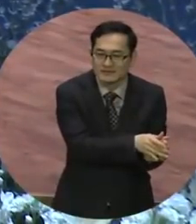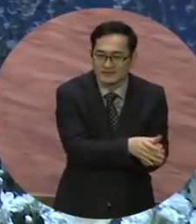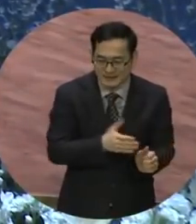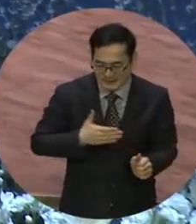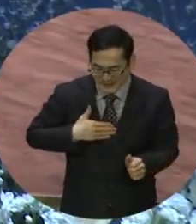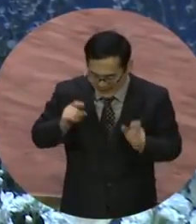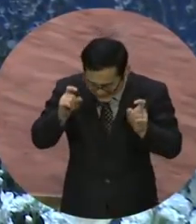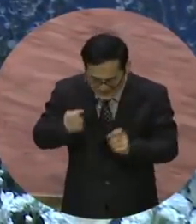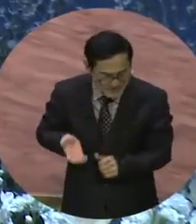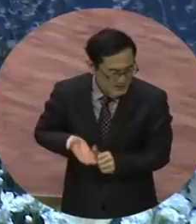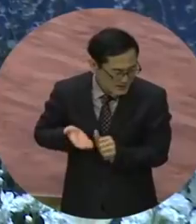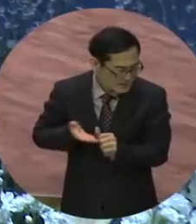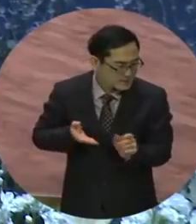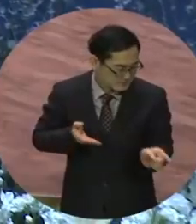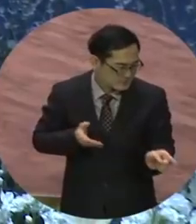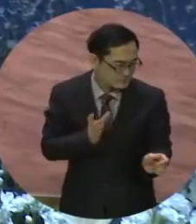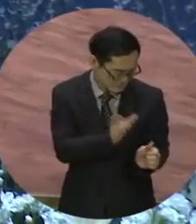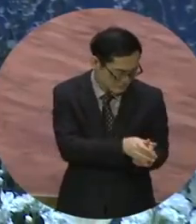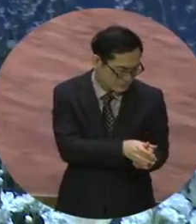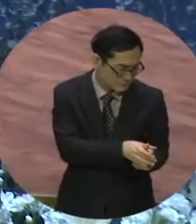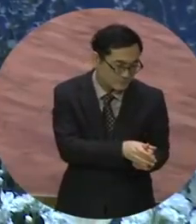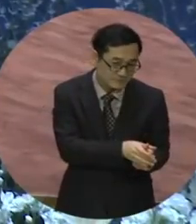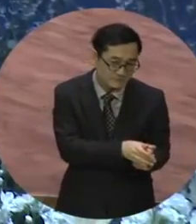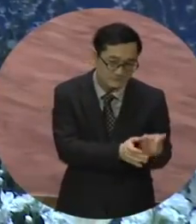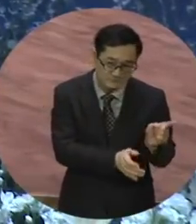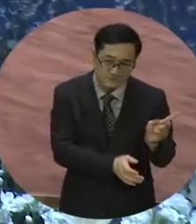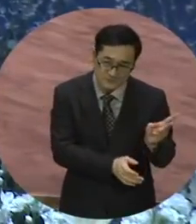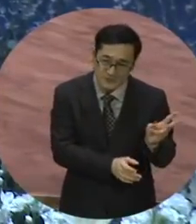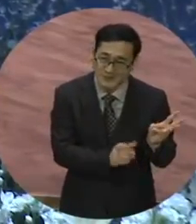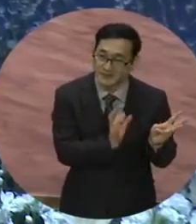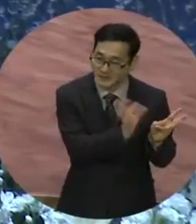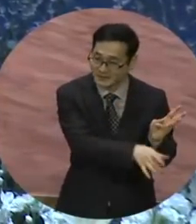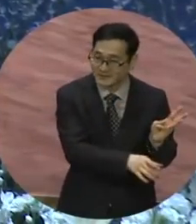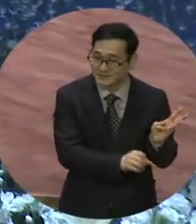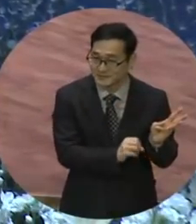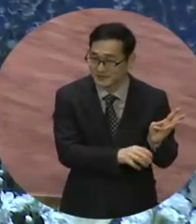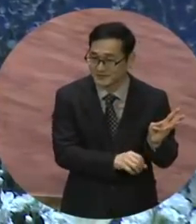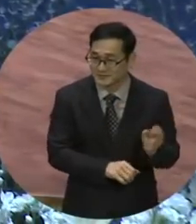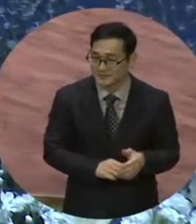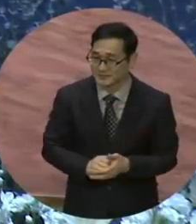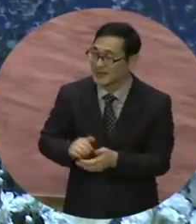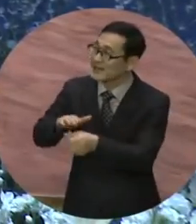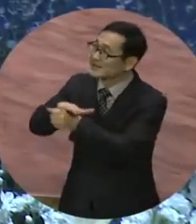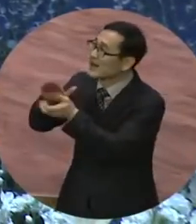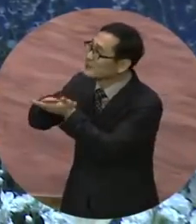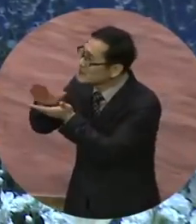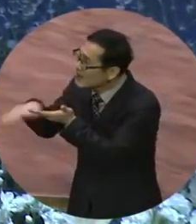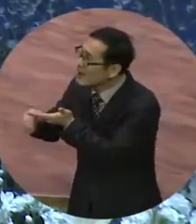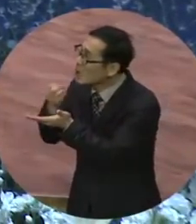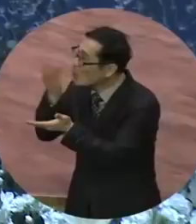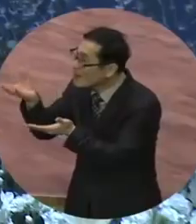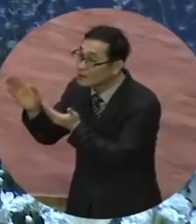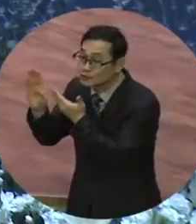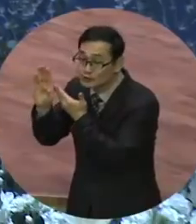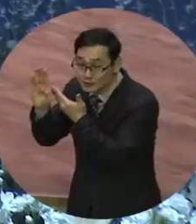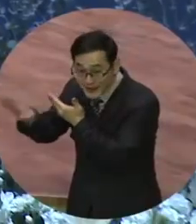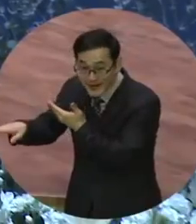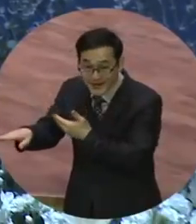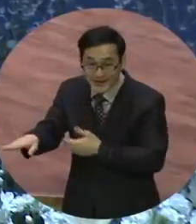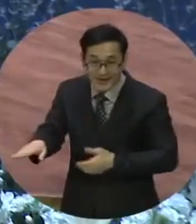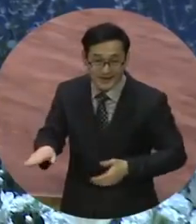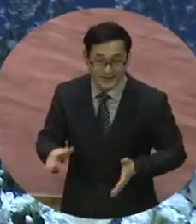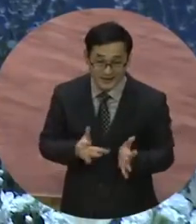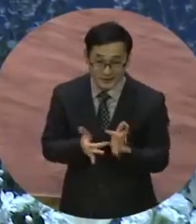어린 양을 먹이라. 그렇게 이제는 미션을 사랑합니다라고 고백을 듣고 나서 주는 미션이